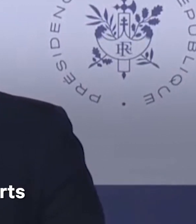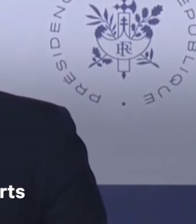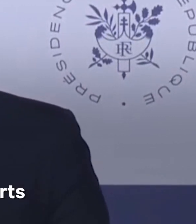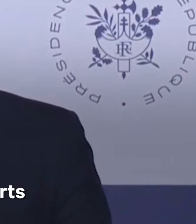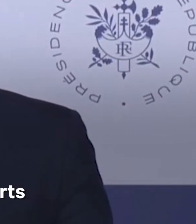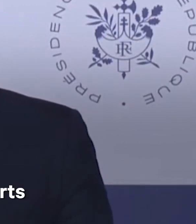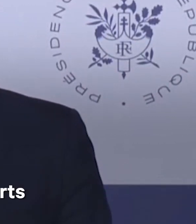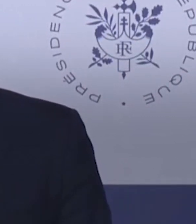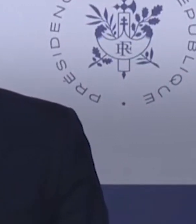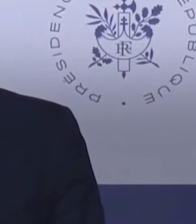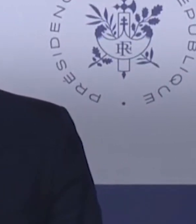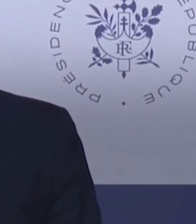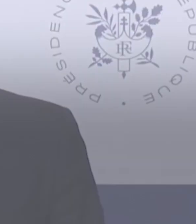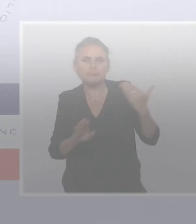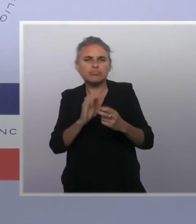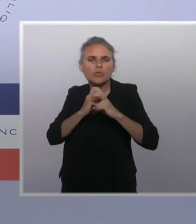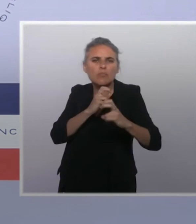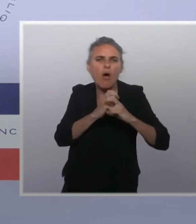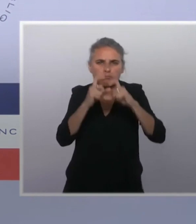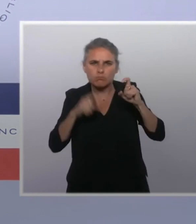l'ensemble des transports en commun dans notre pays.